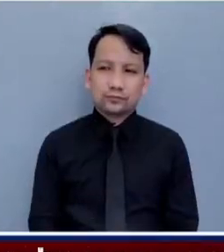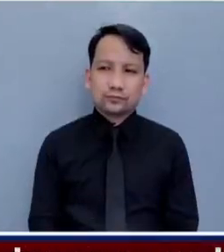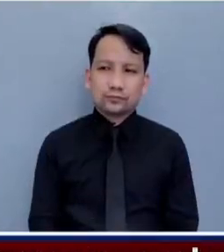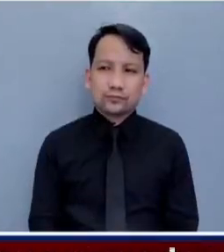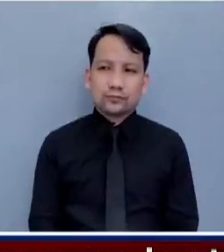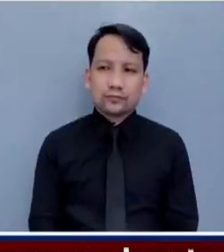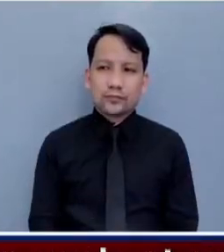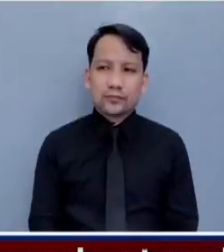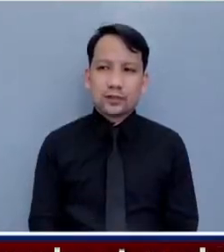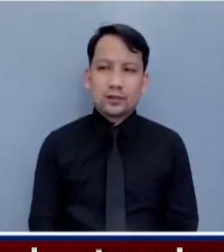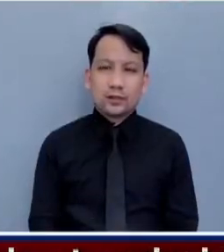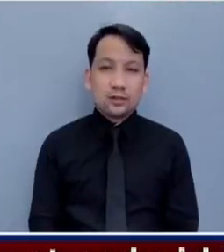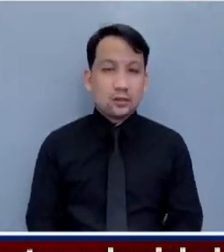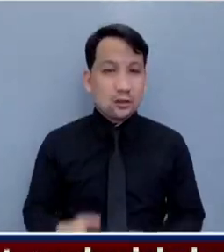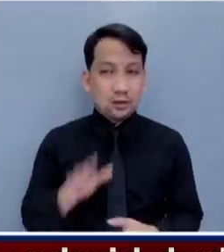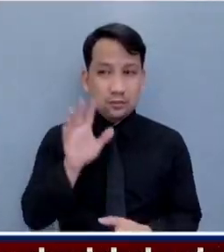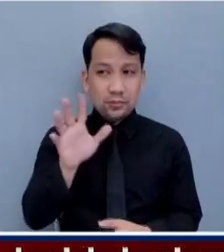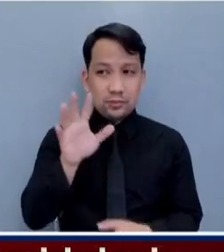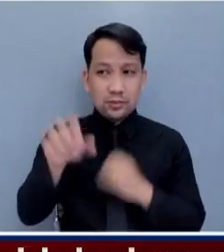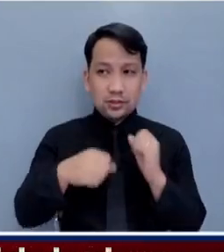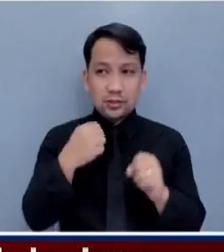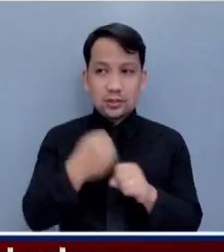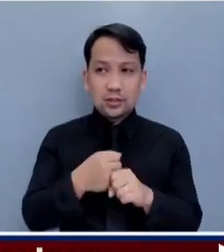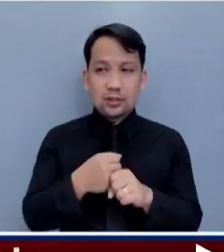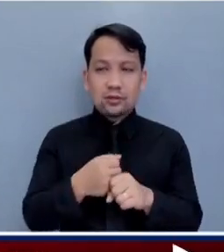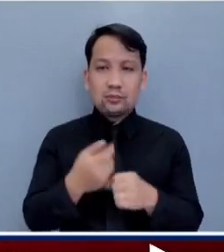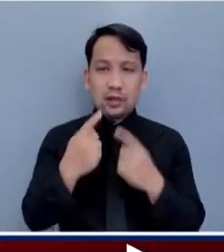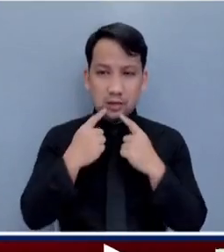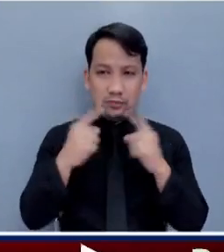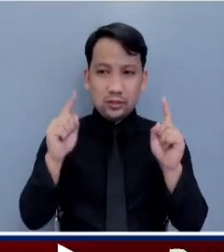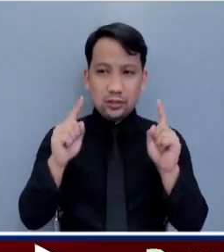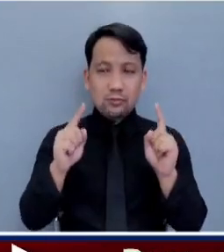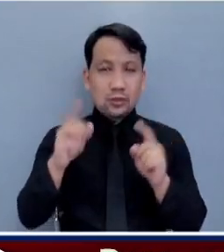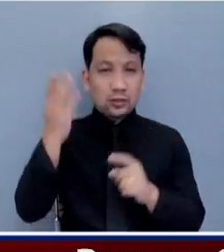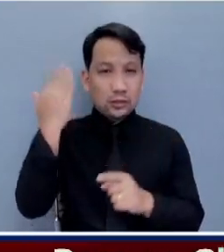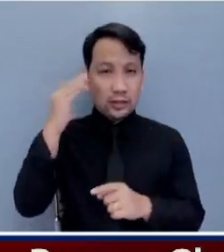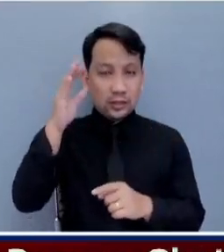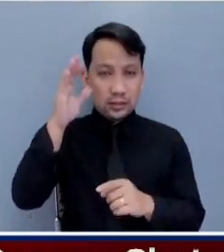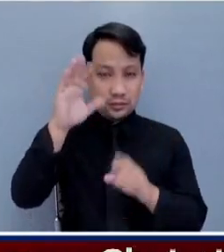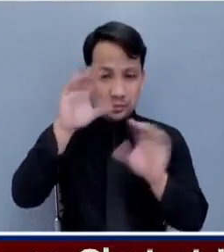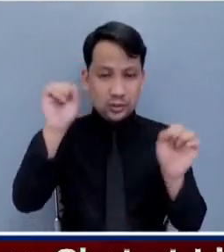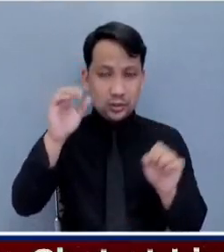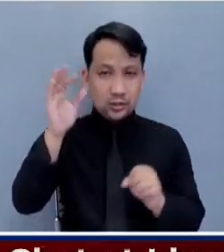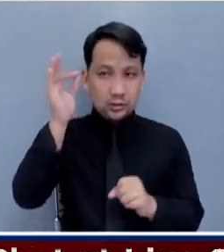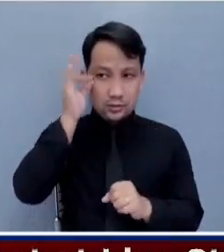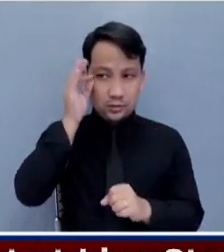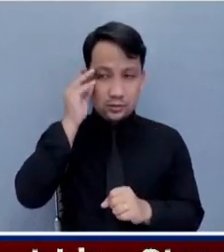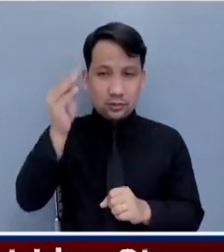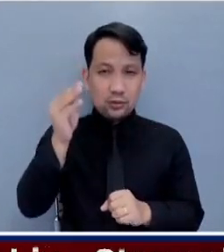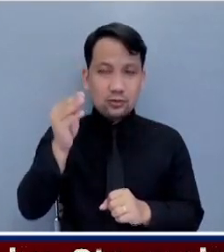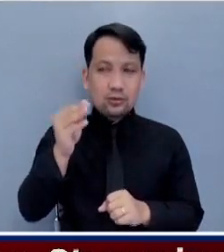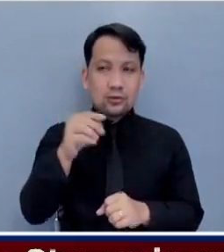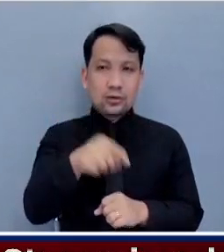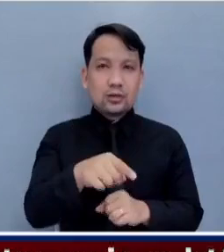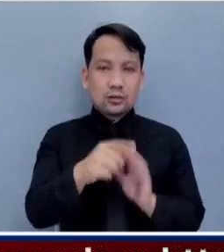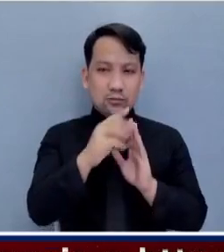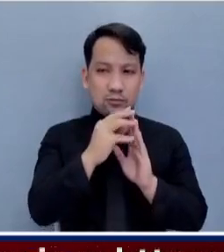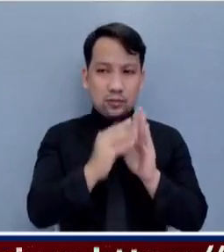Golden anniversary ngayong taon ang maituturing sa pagdeklara ni dating Pangulong Ferdinand Marcos Sr. sa batas militar